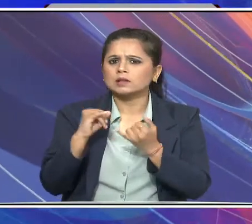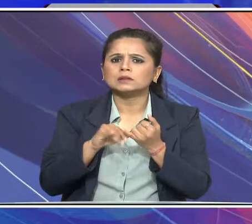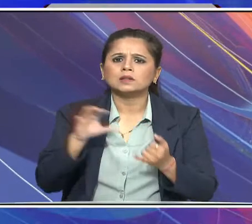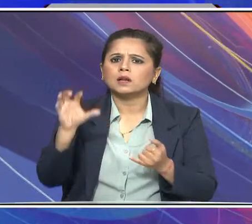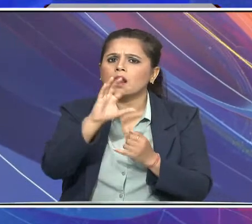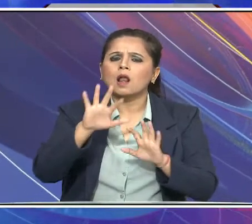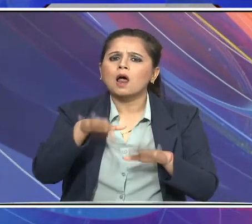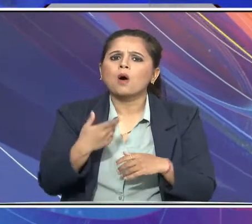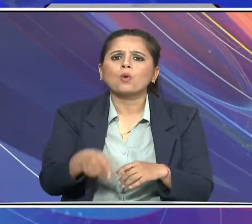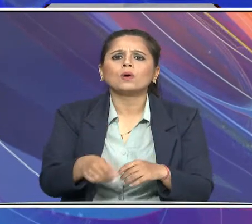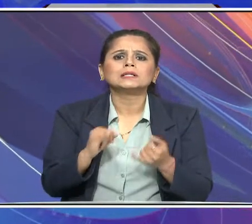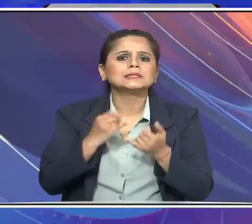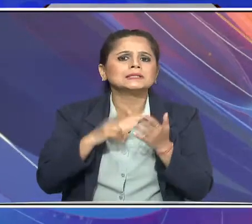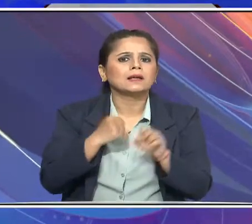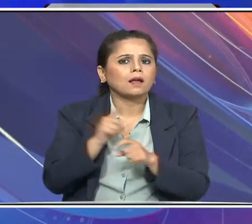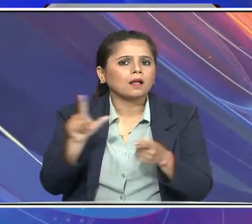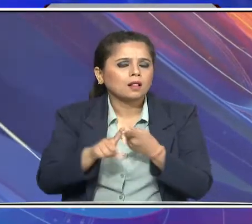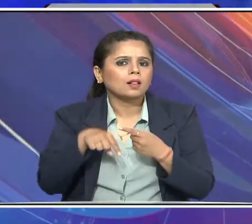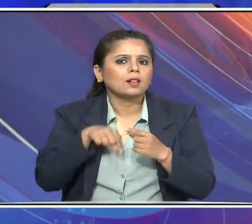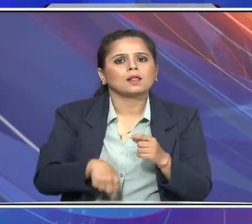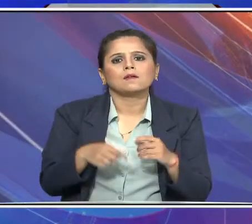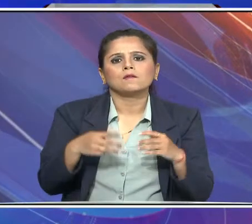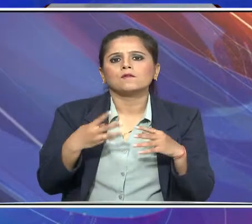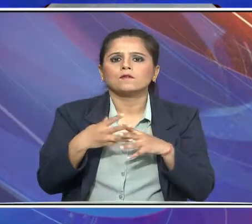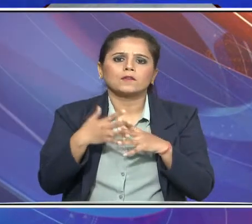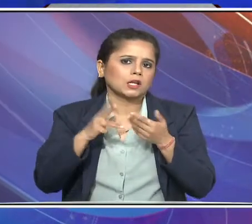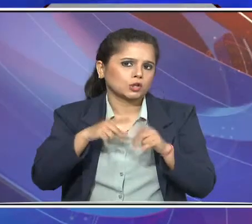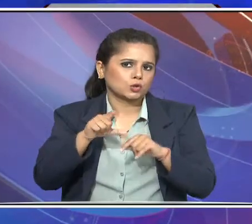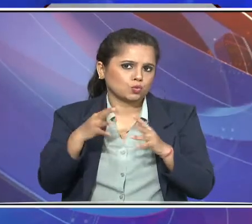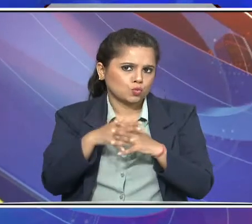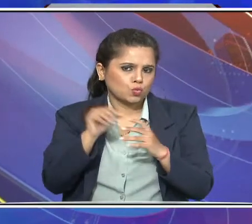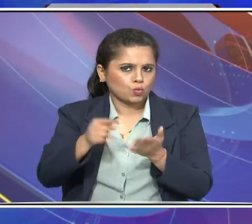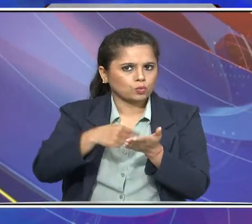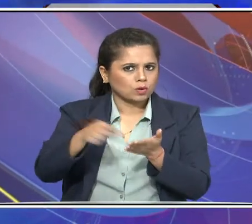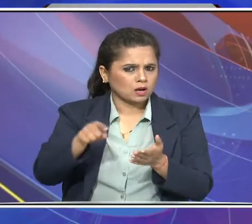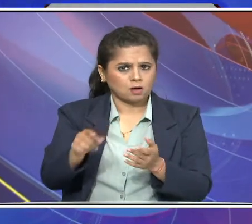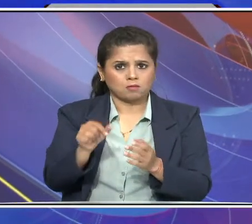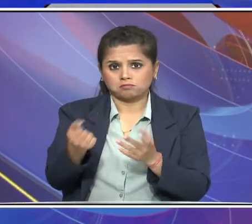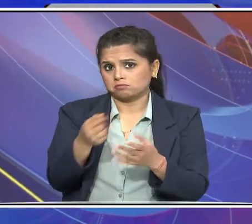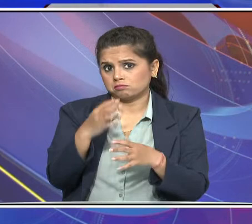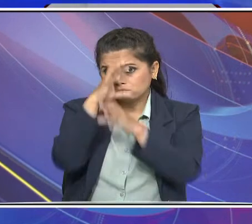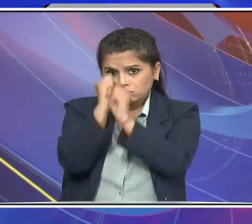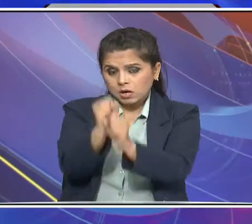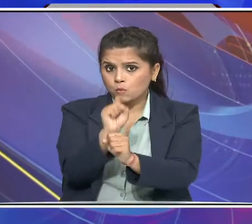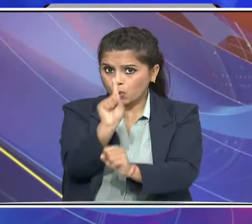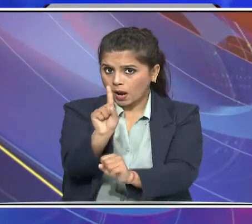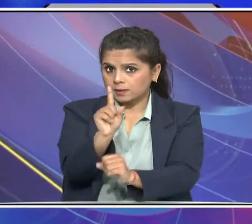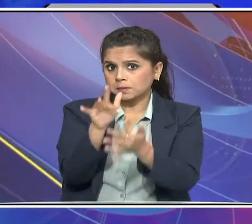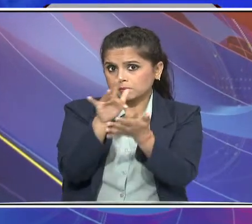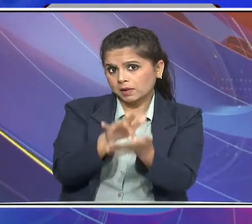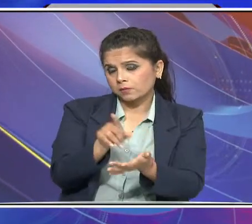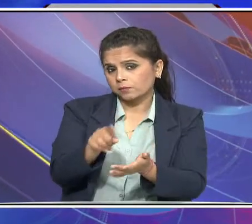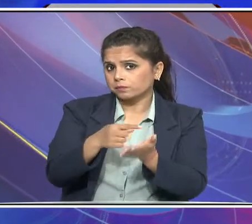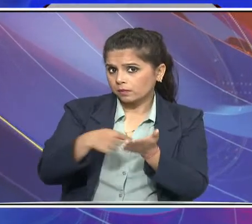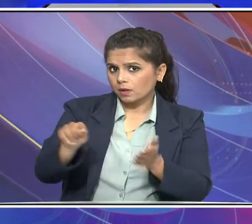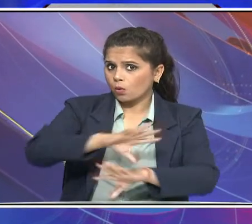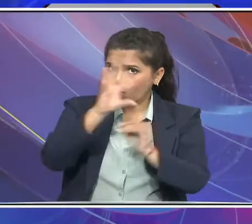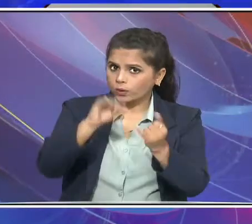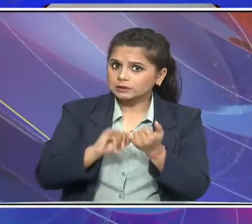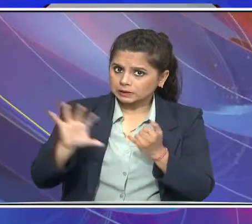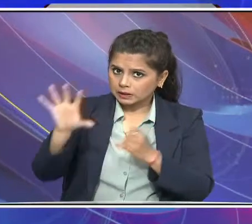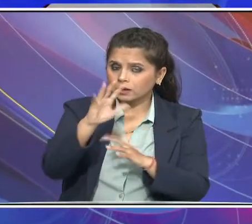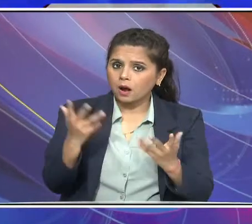सिंगल विंडो क्लीयरेंस में आएंगे क्या वो कोई डेडीकेटेड प्लेटफॉर्म होगा जहां पे राज सरकारी भी एक ही साथ क्लीयरेंस देगी